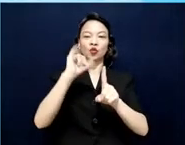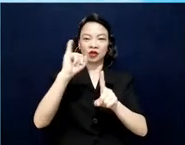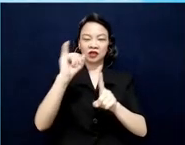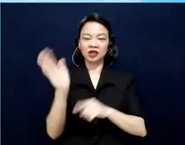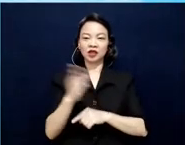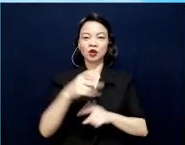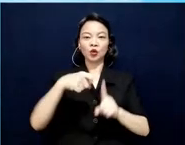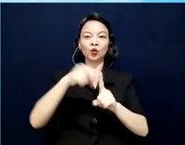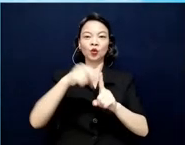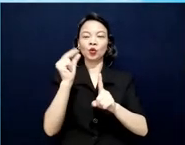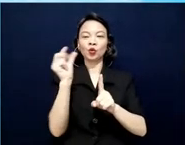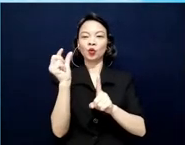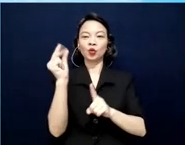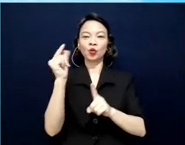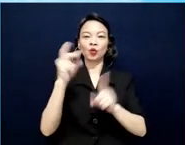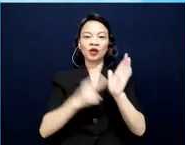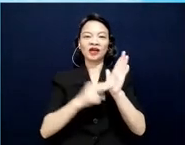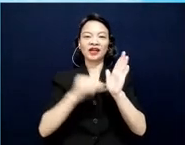Pak Budi.